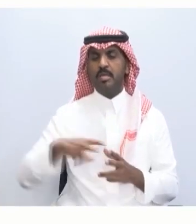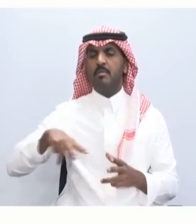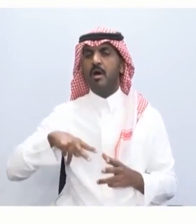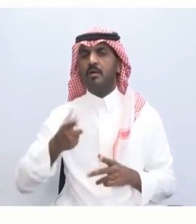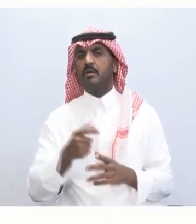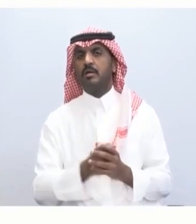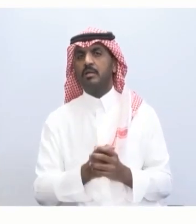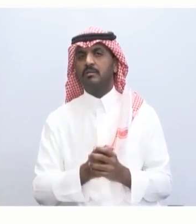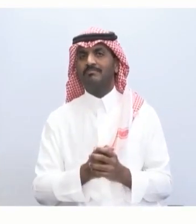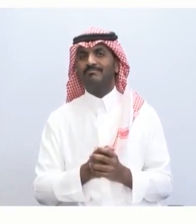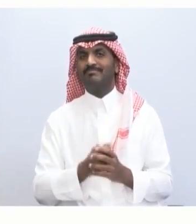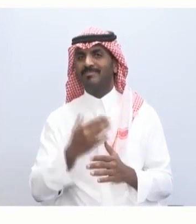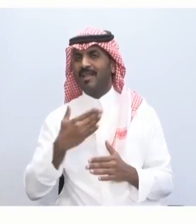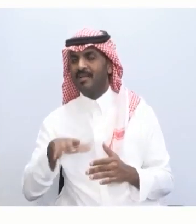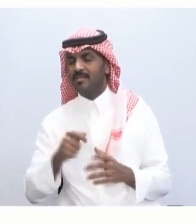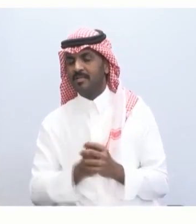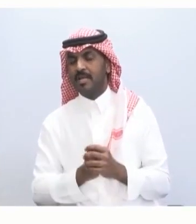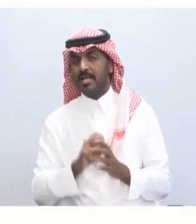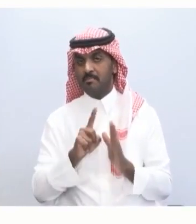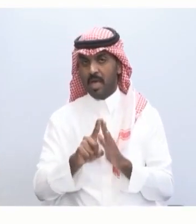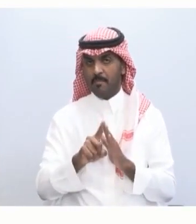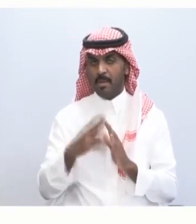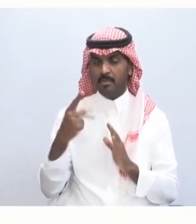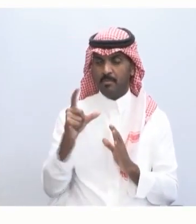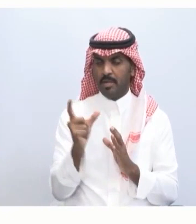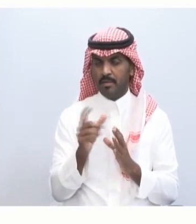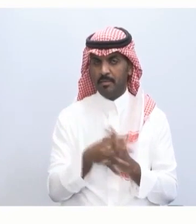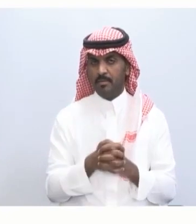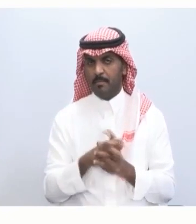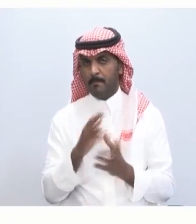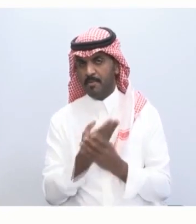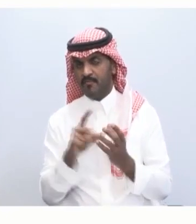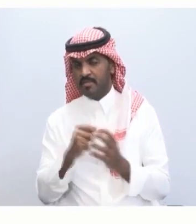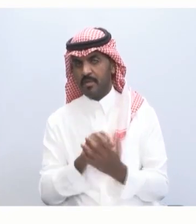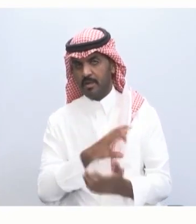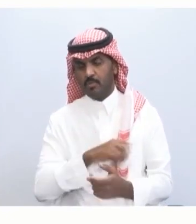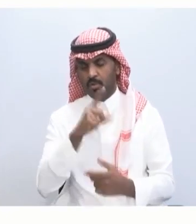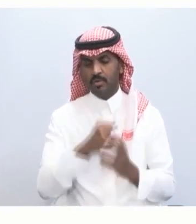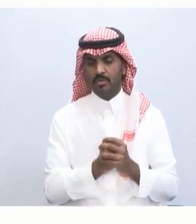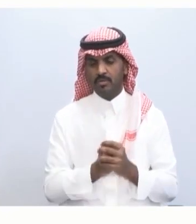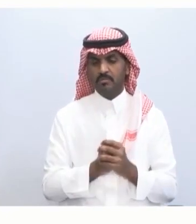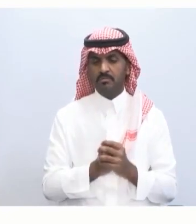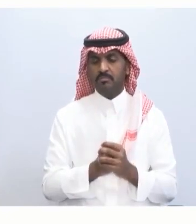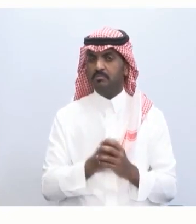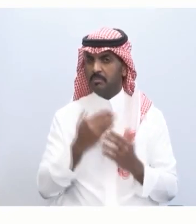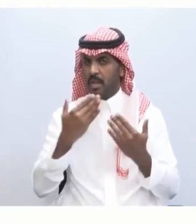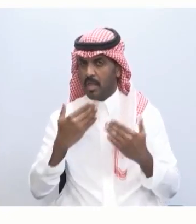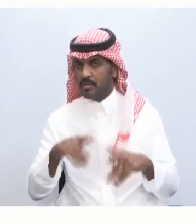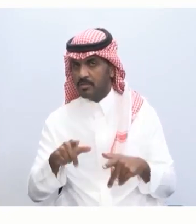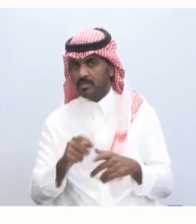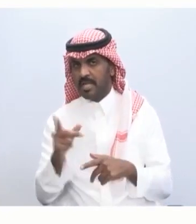لابنه نلاحظ ان الامام عبد الرحمن بن فيصل رحمه الله تنازل